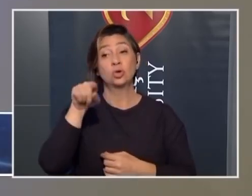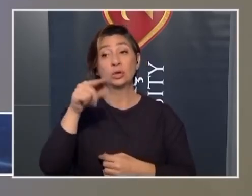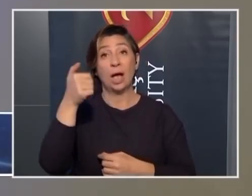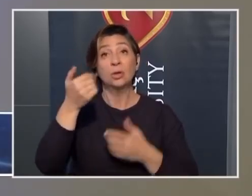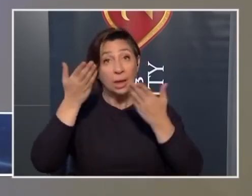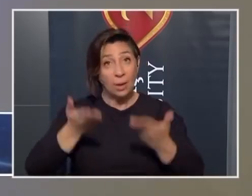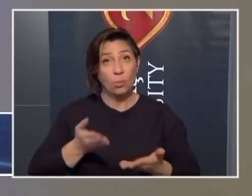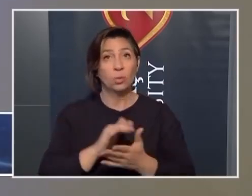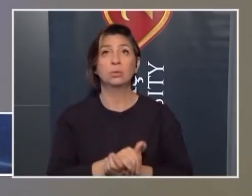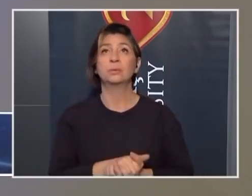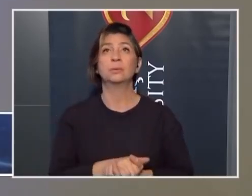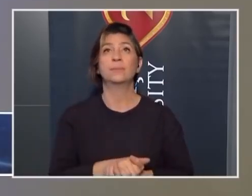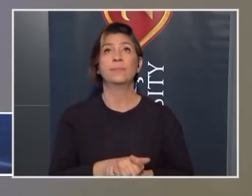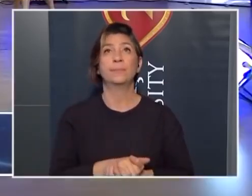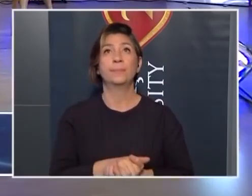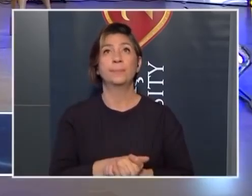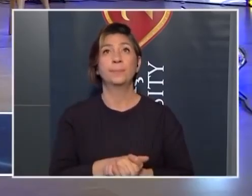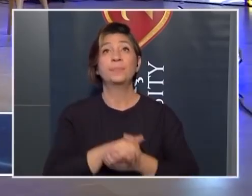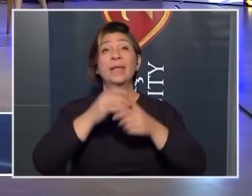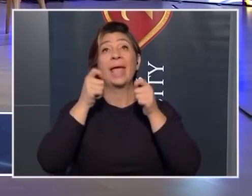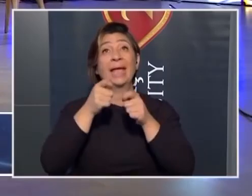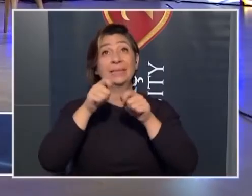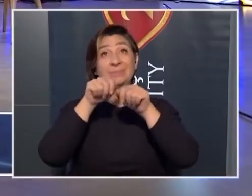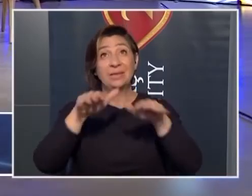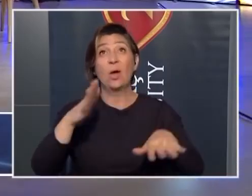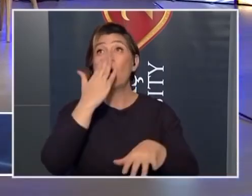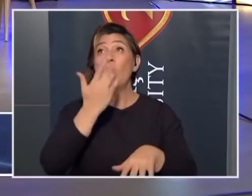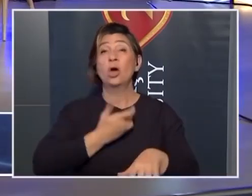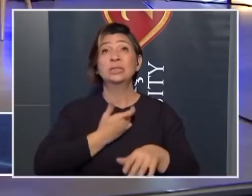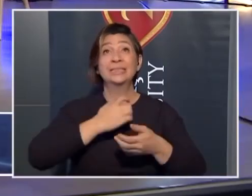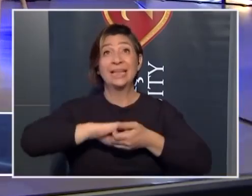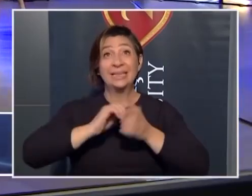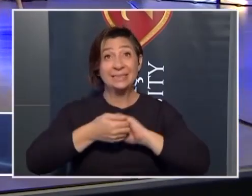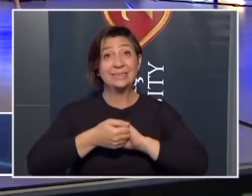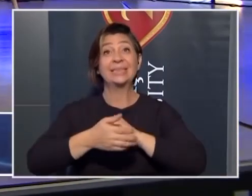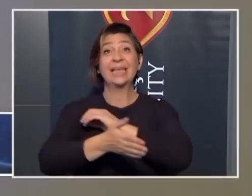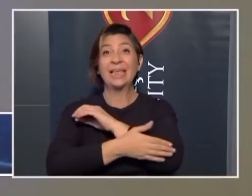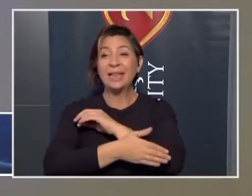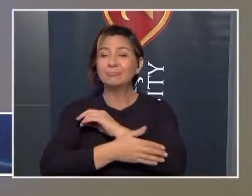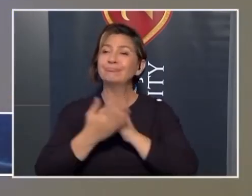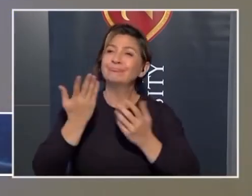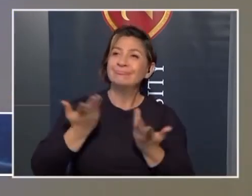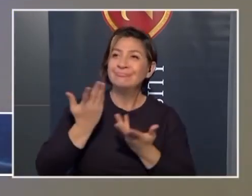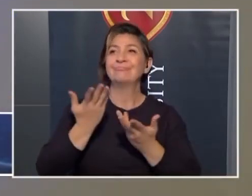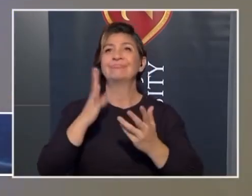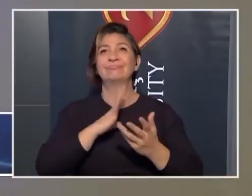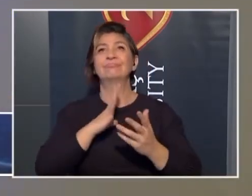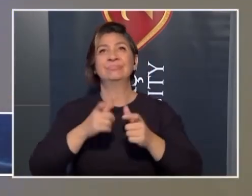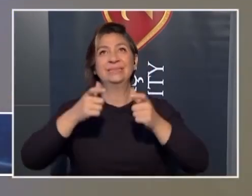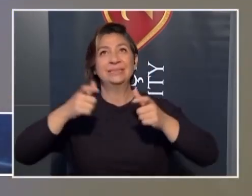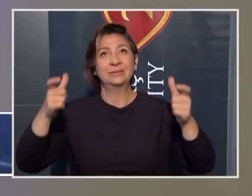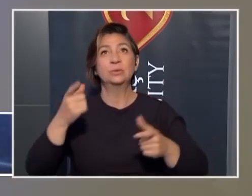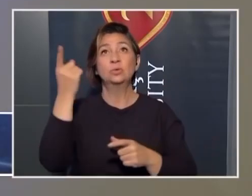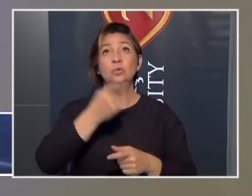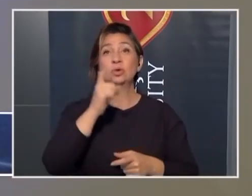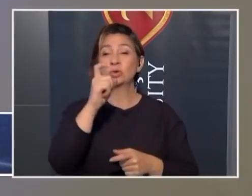%93.6 kabul görmüş. Eğitim sistemi öğrencilerin dayanışma ve yardımseverlik anlayışlarını geliştirmektedir.